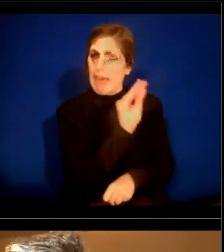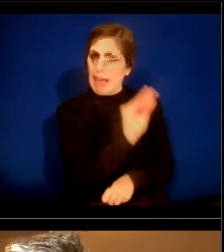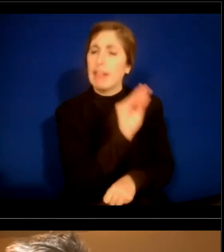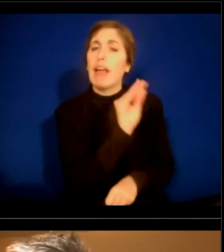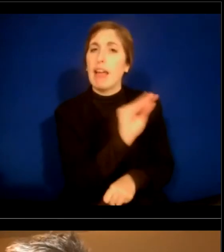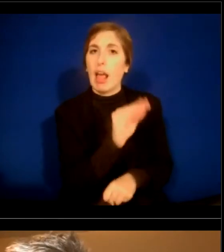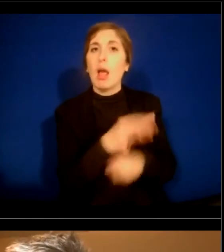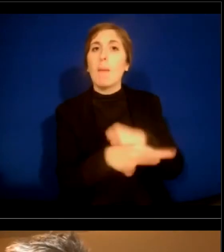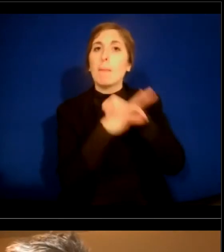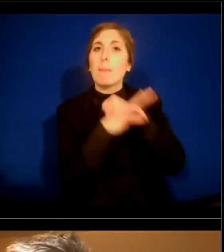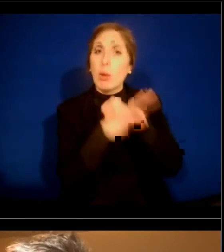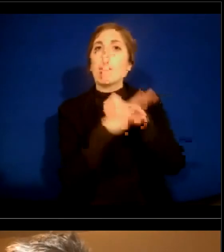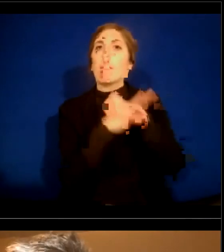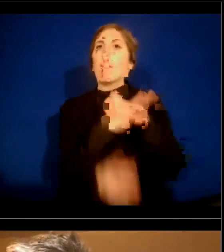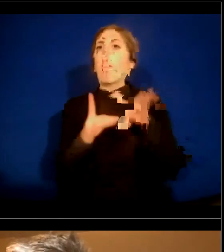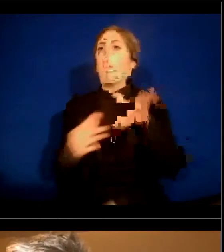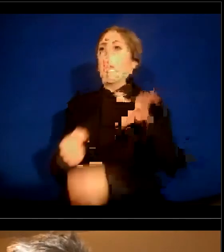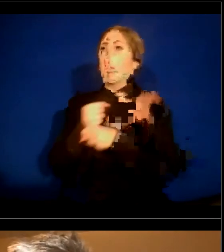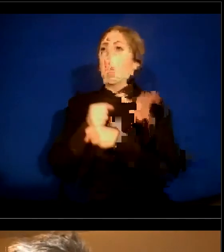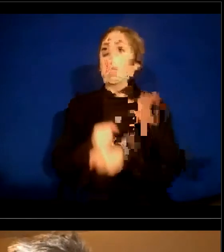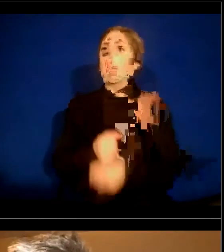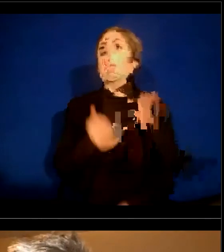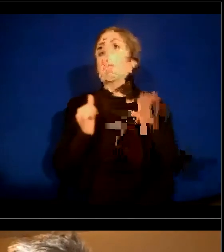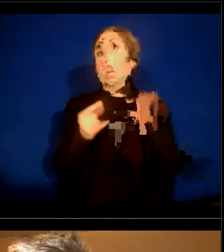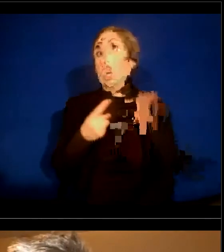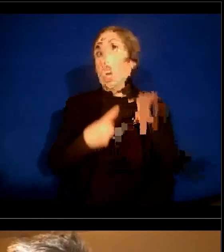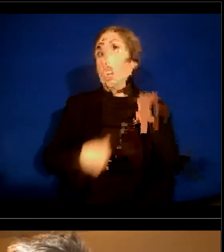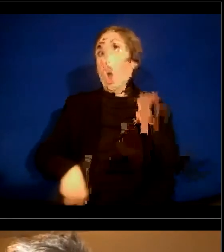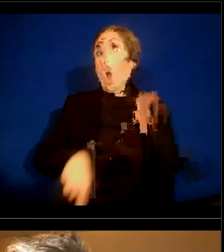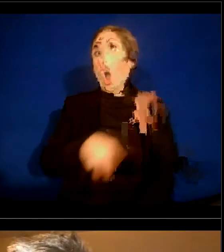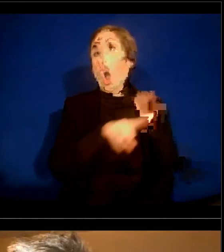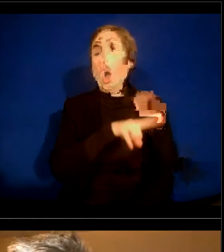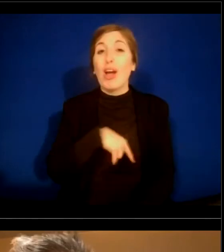quindi anche questa è una